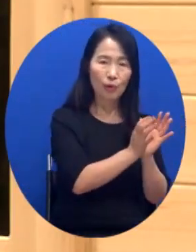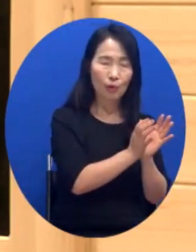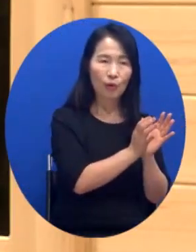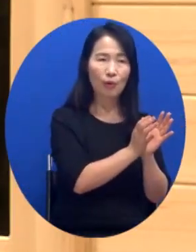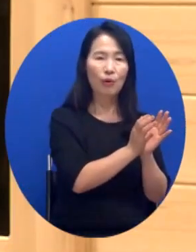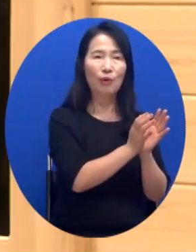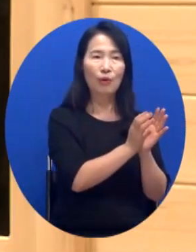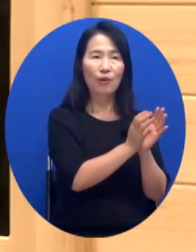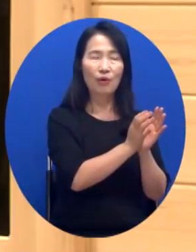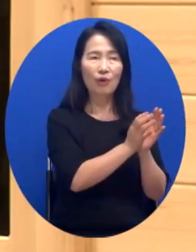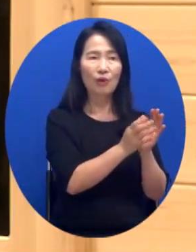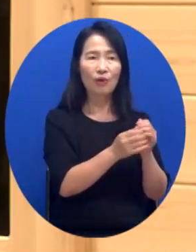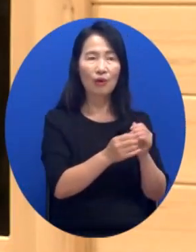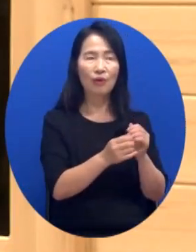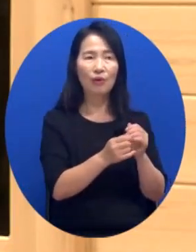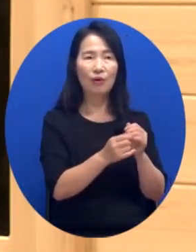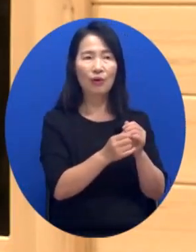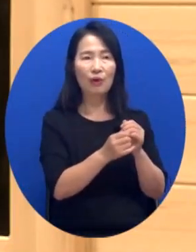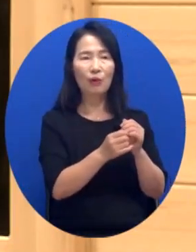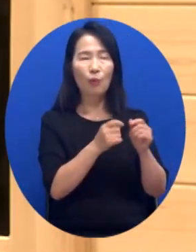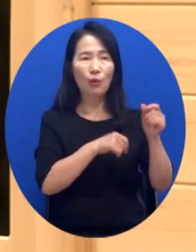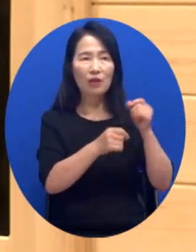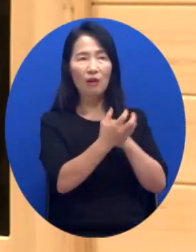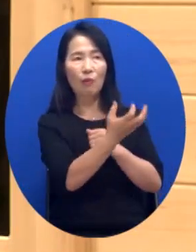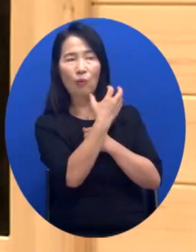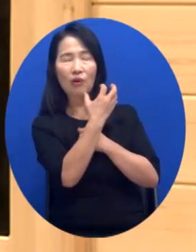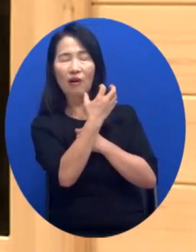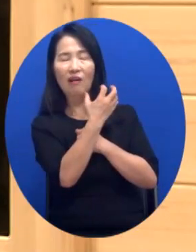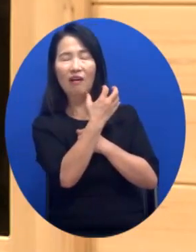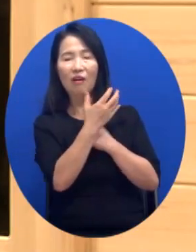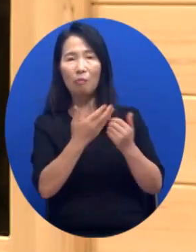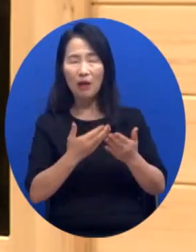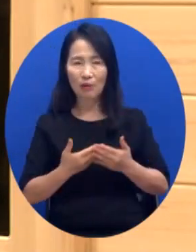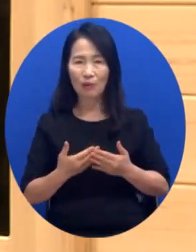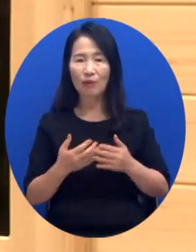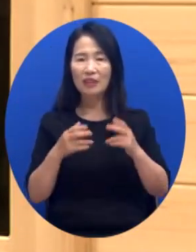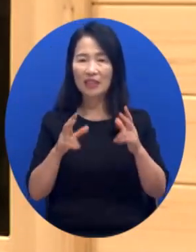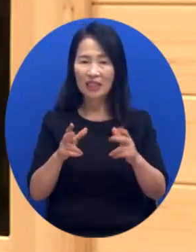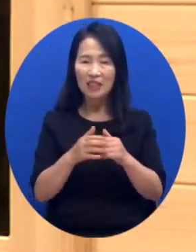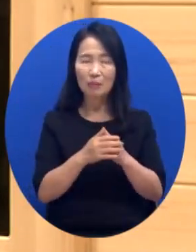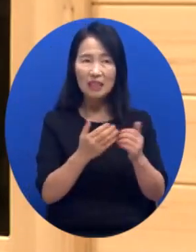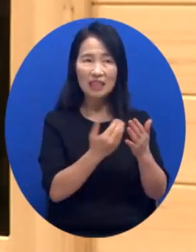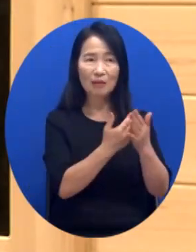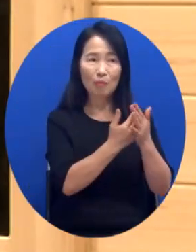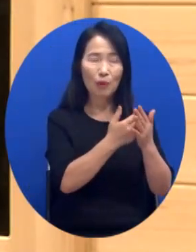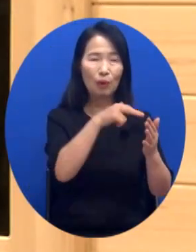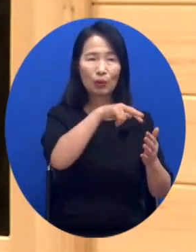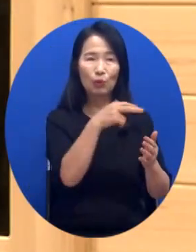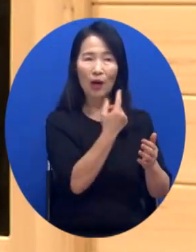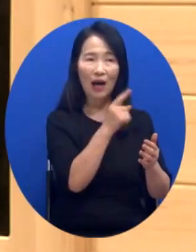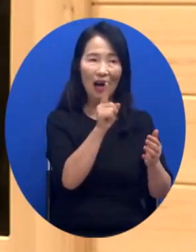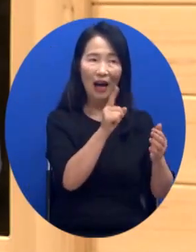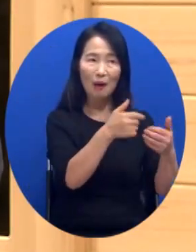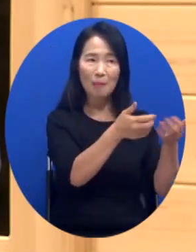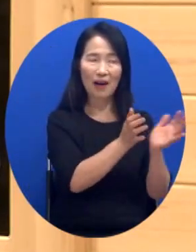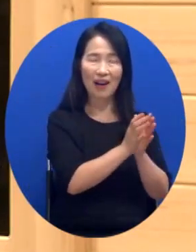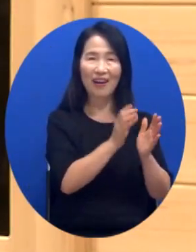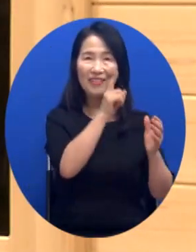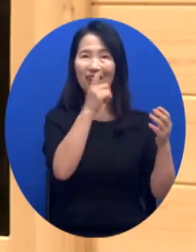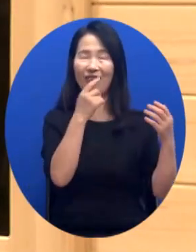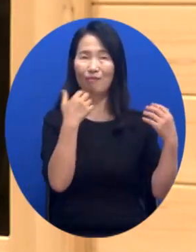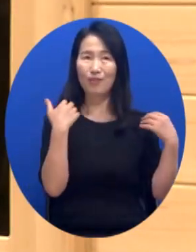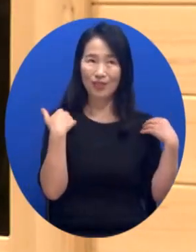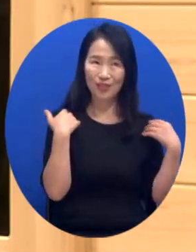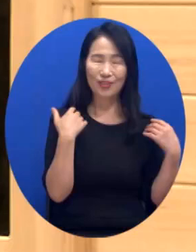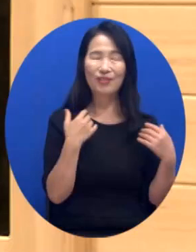진영으로부터 공격을 받았습니다. 예. 근데 지금은 또 이제 이 소위 진보 좌파 정권 아닙니까? 이 정권과